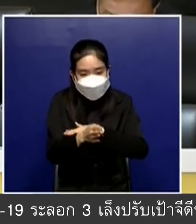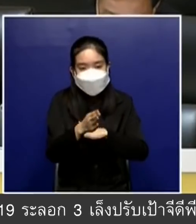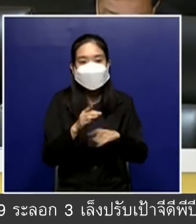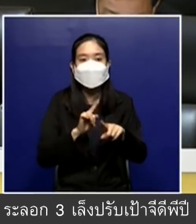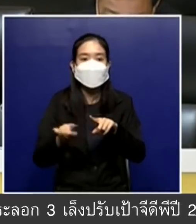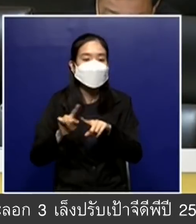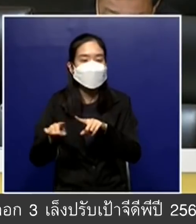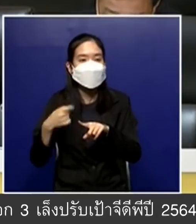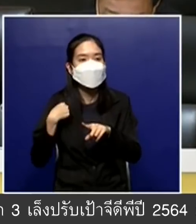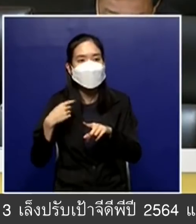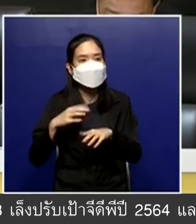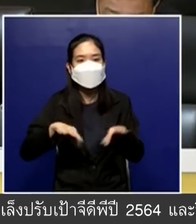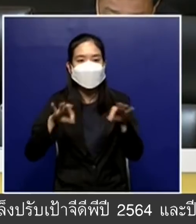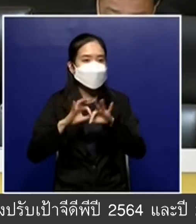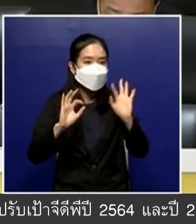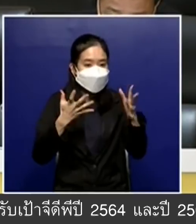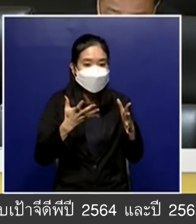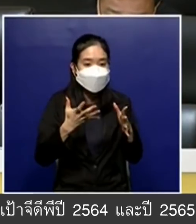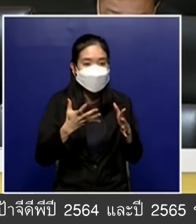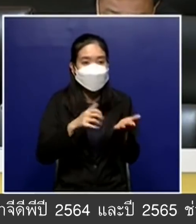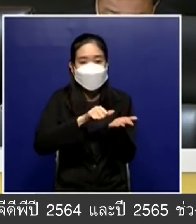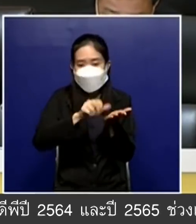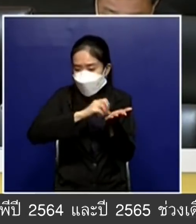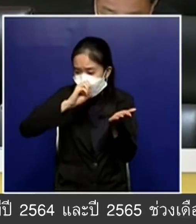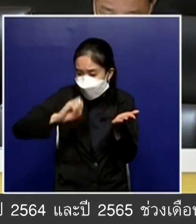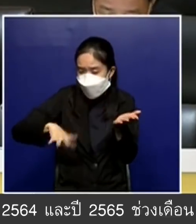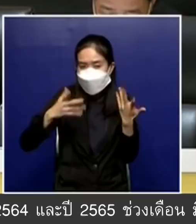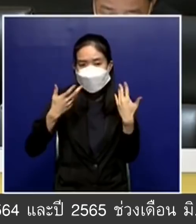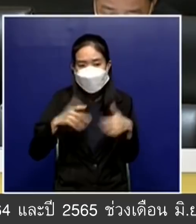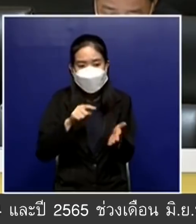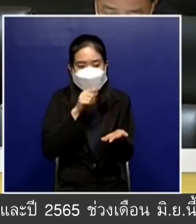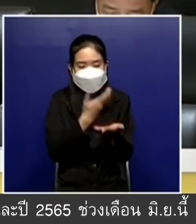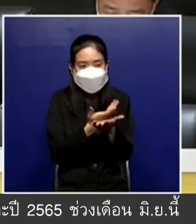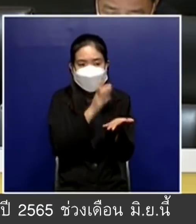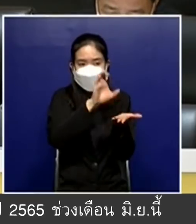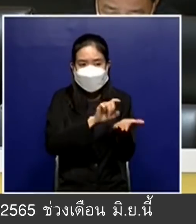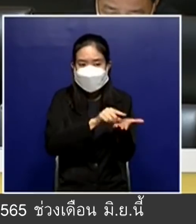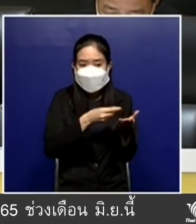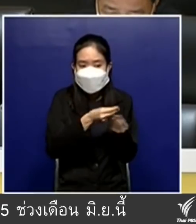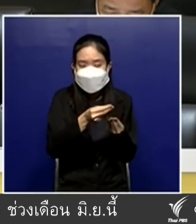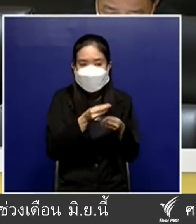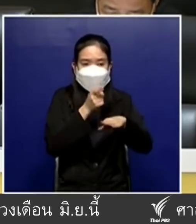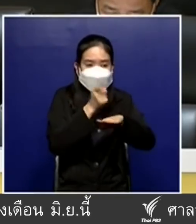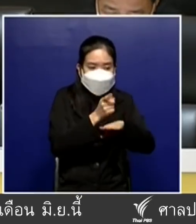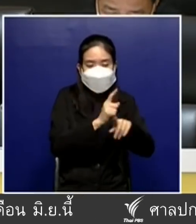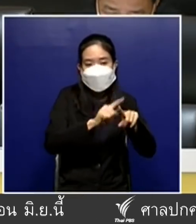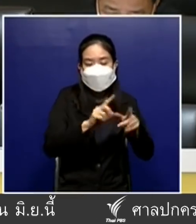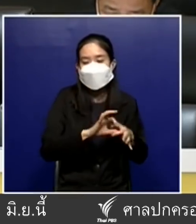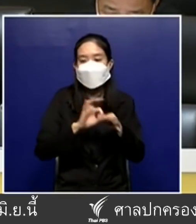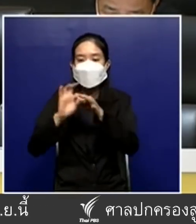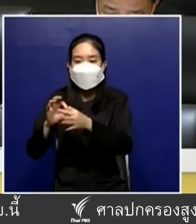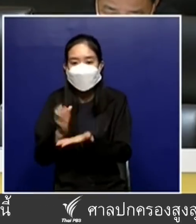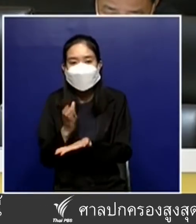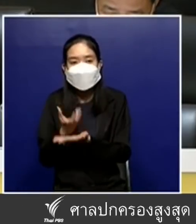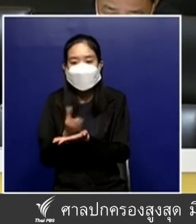ดีเลย์ลงไปเพื่อเอาเงินส่วนนี้ไปทางด้านสาธารณสุขเพราะฉะนั้น 30,000 ล้านในพ.ร.ก.เงินกู้เนี่ยไม่จำเป็นต้องไปกู้ก็